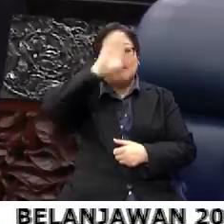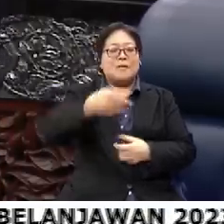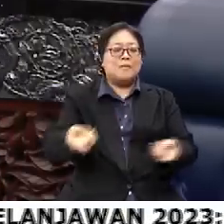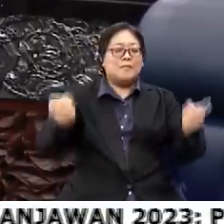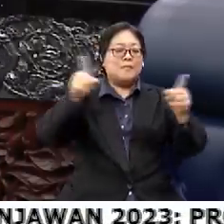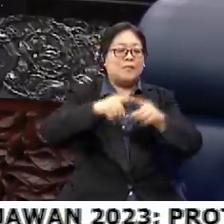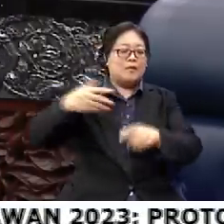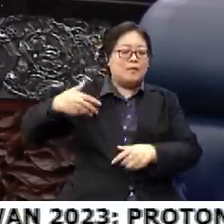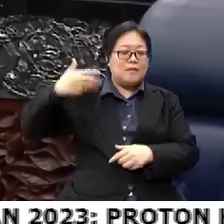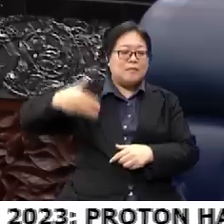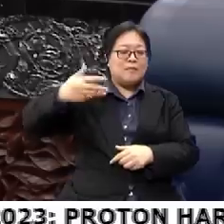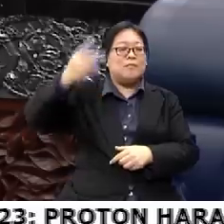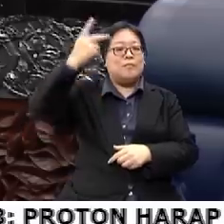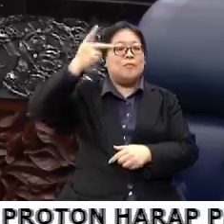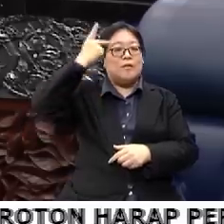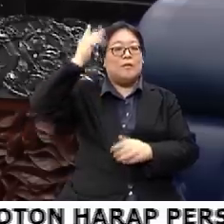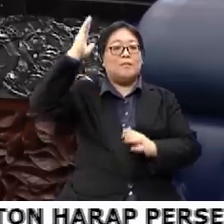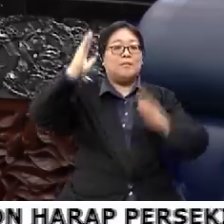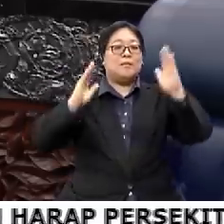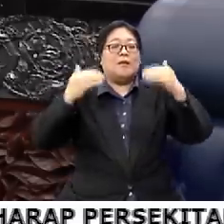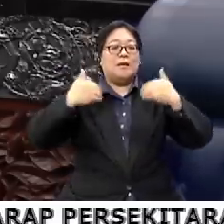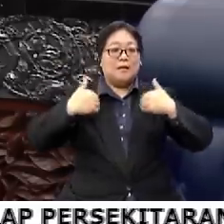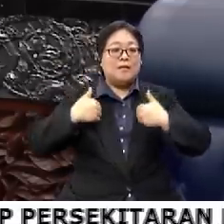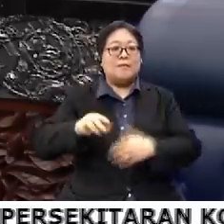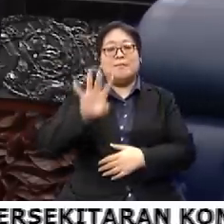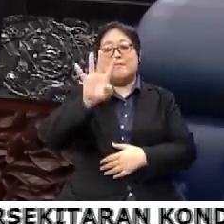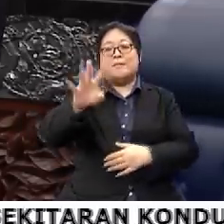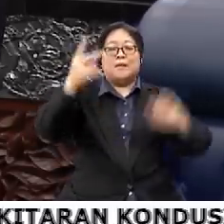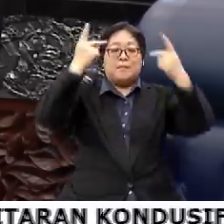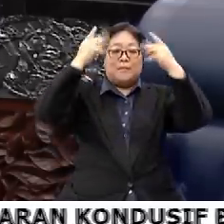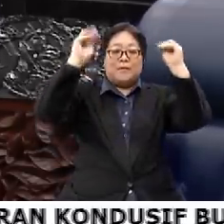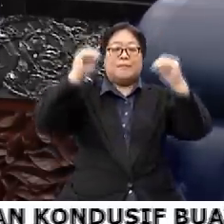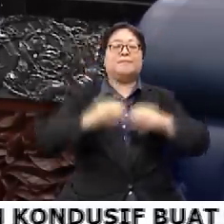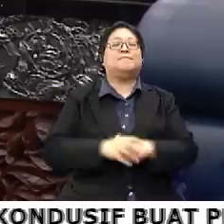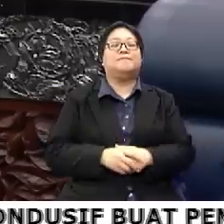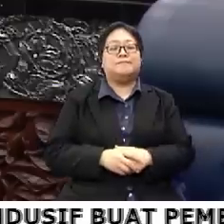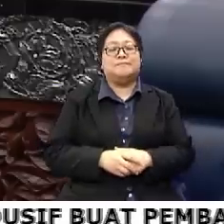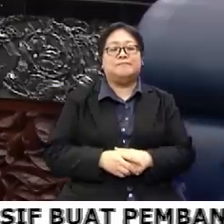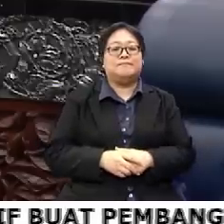sejarah politik negara Malaysia berhadapan dengan empat Perdana Menteri.